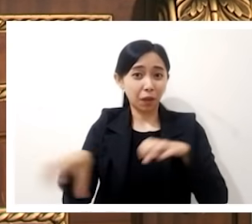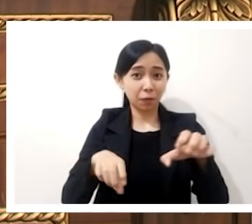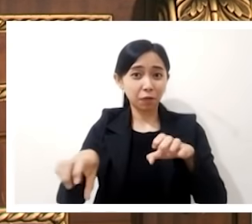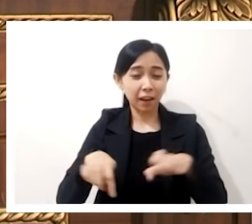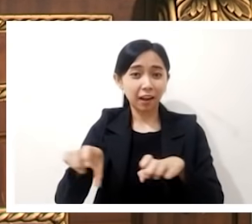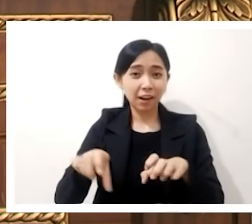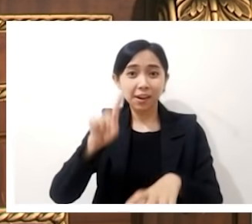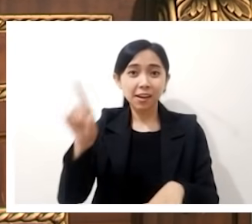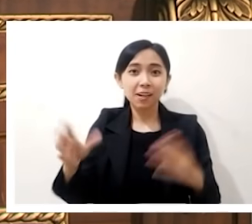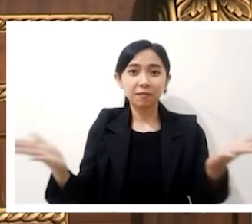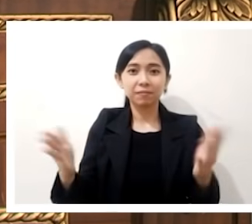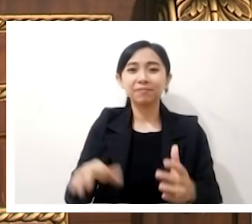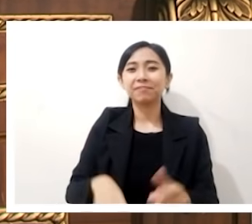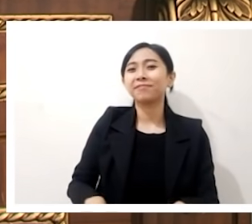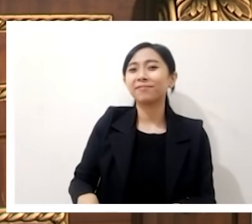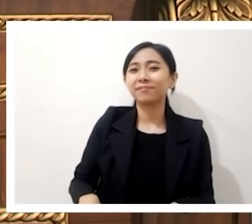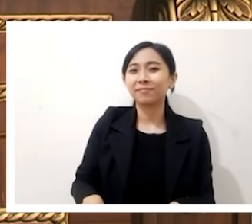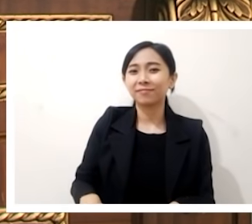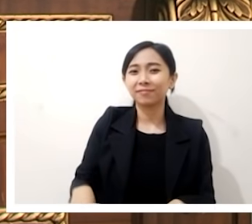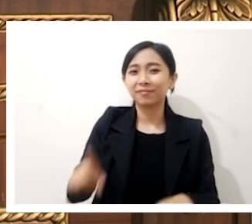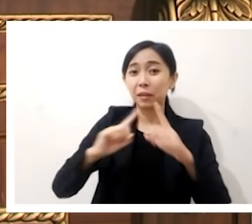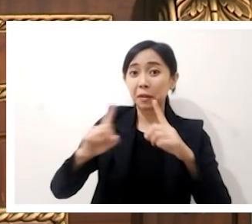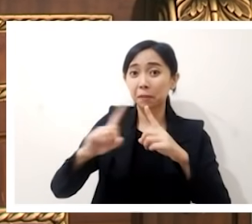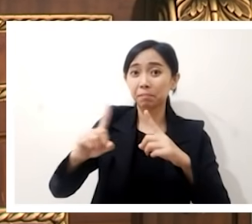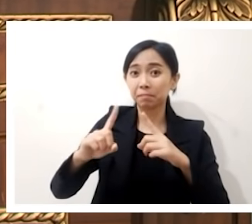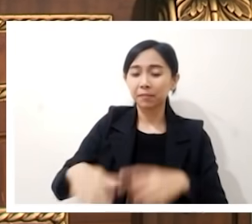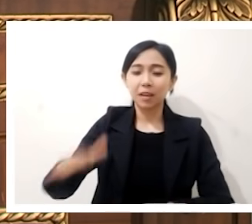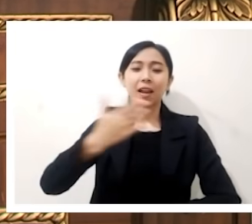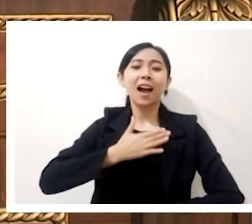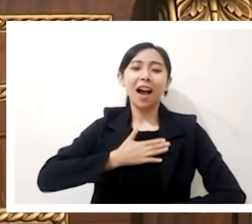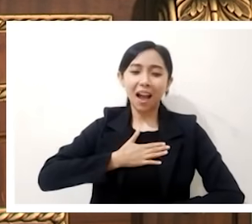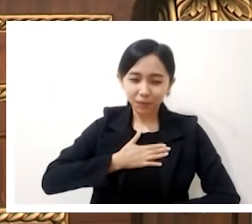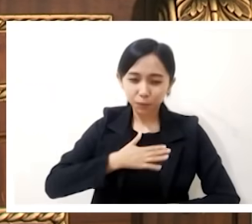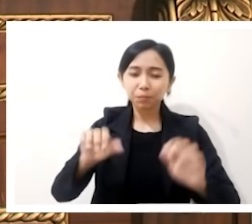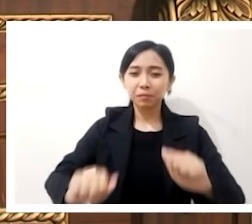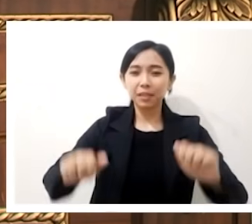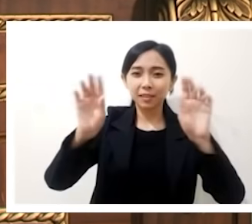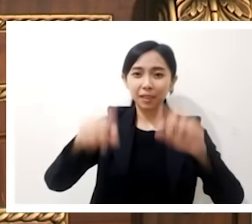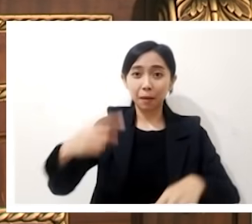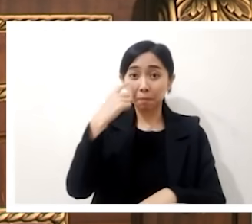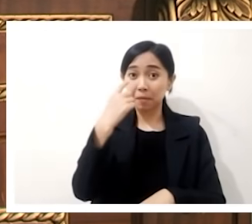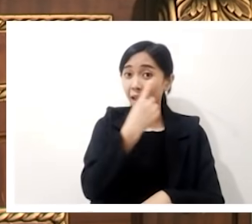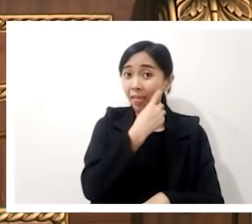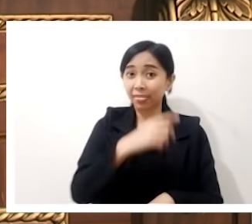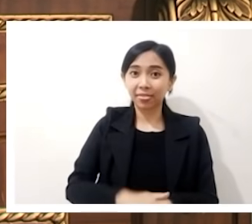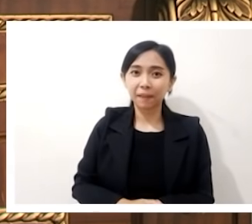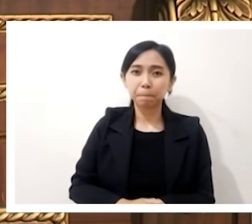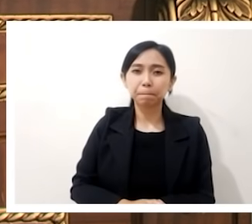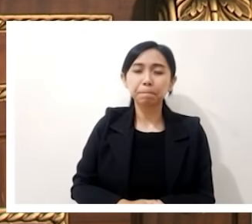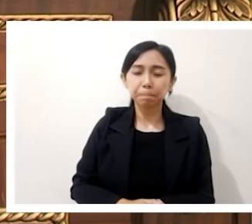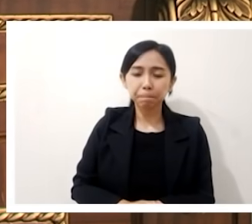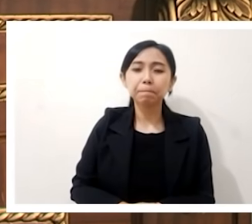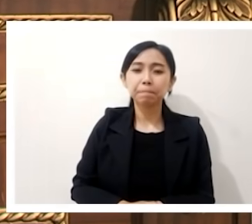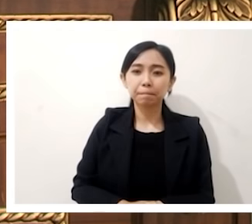aku perbuat bagimu?" Jawab orang itu, "Rabuni, supaya aku dapat melihat." Lalu kata